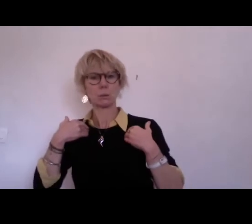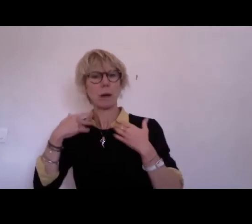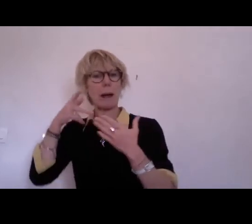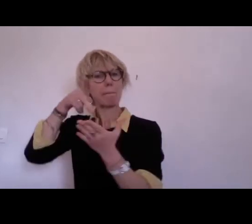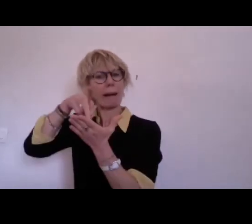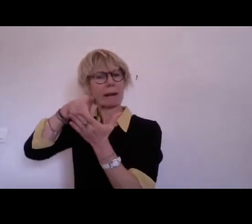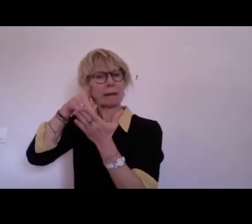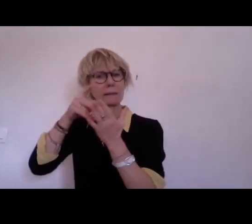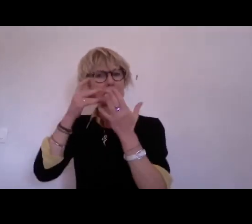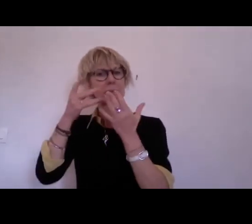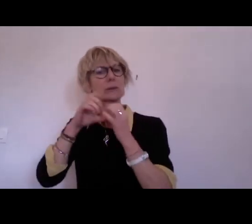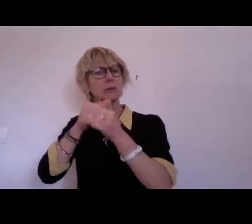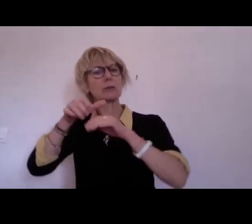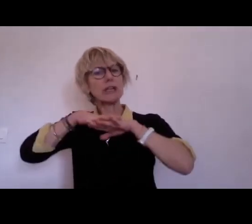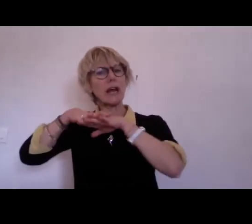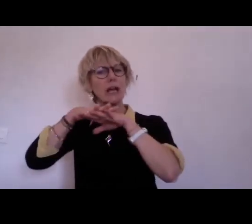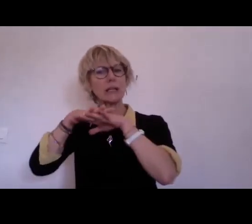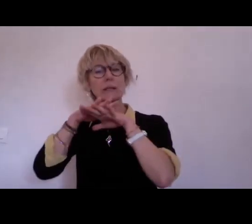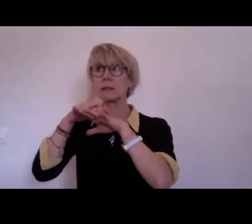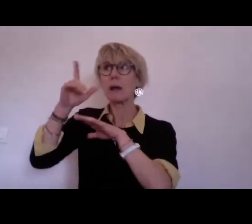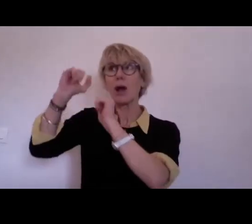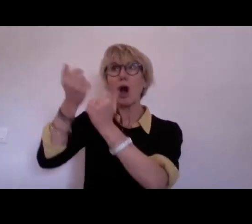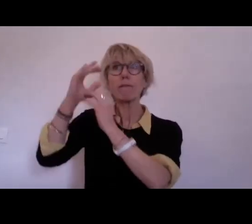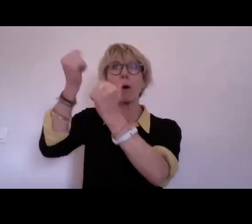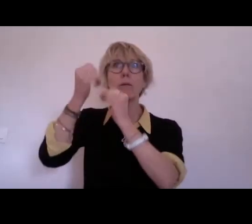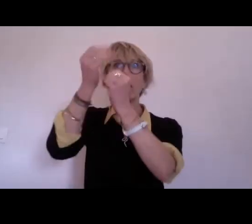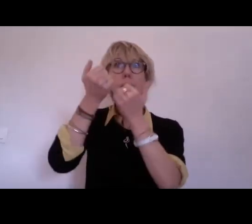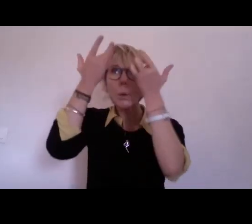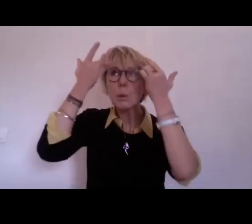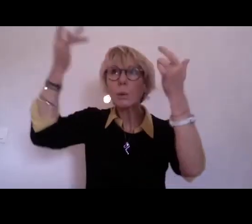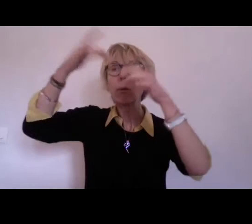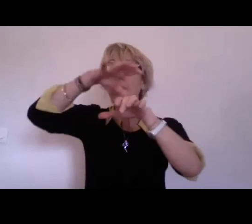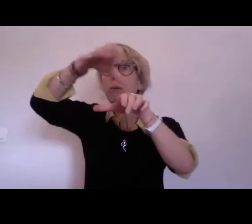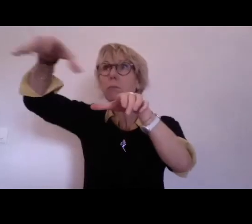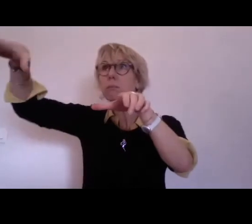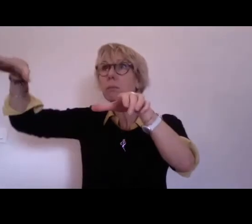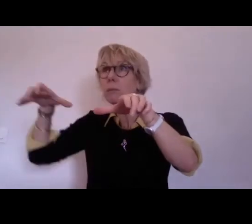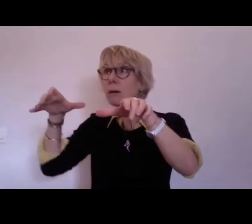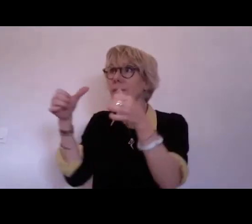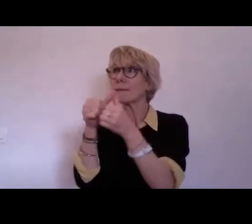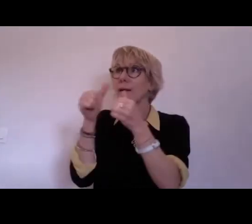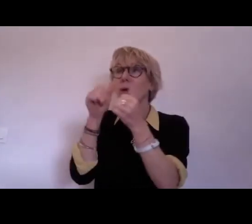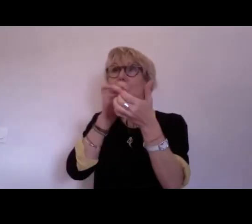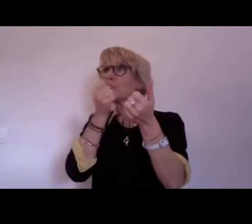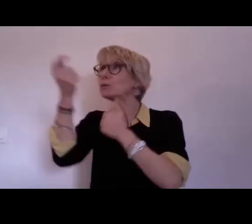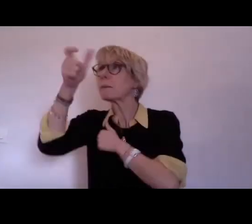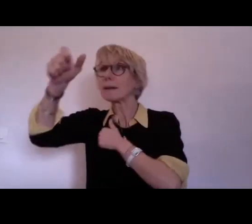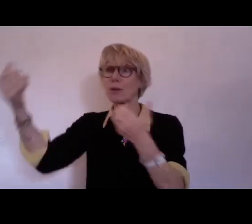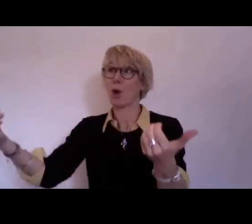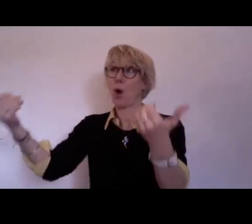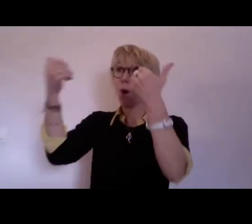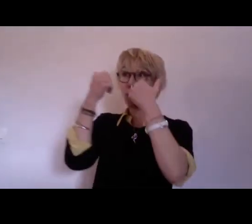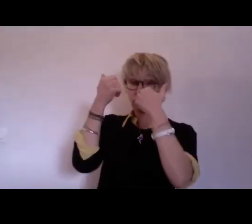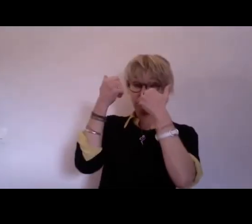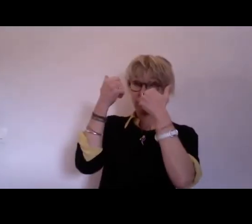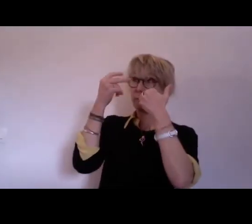un quartier où il y a beaucoup d'offres culturelles et on reçoit des gens qui viennent de ce milieu-là et qui ont eu l'habitude d'avoir accès à